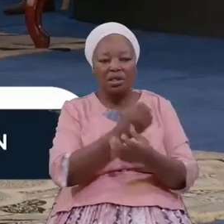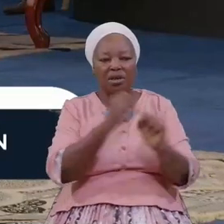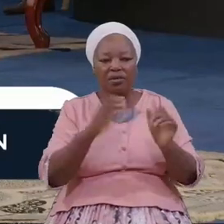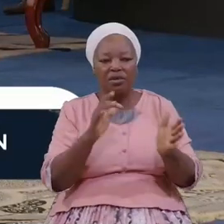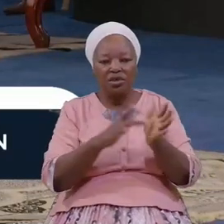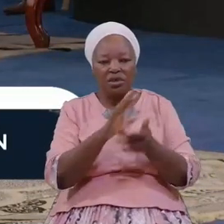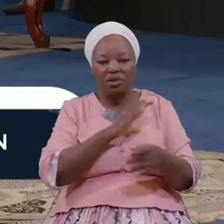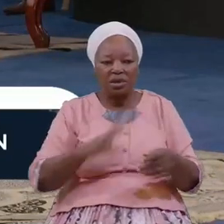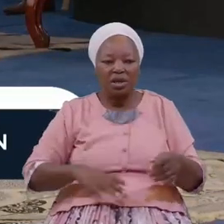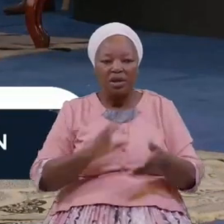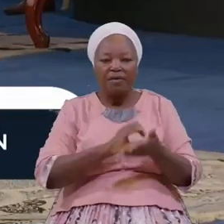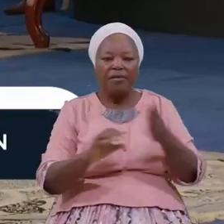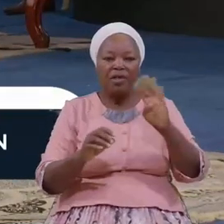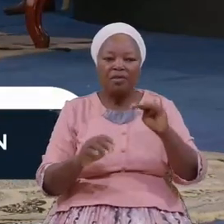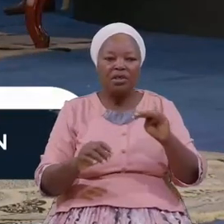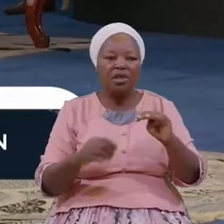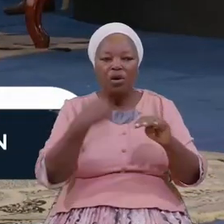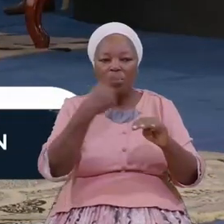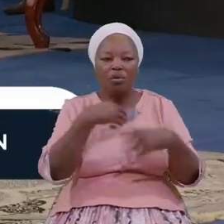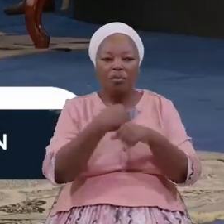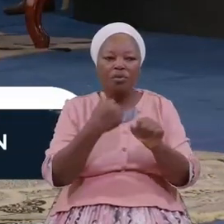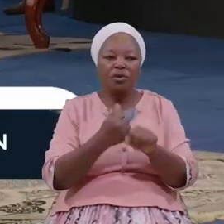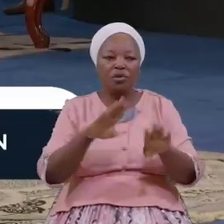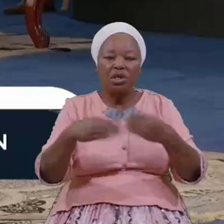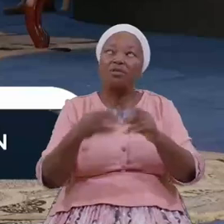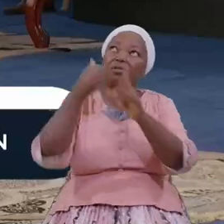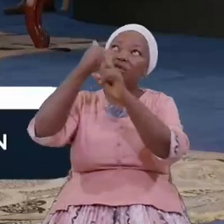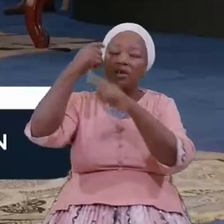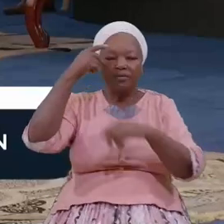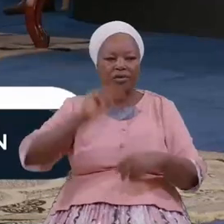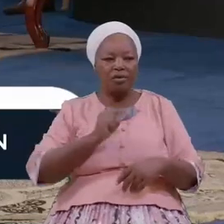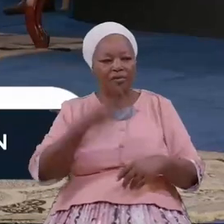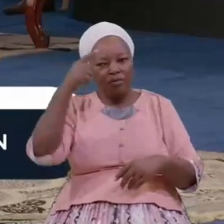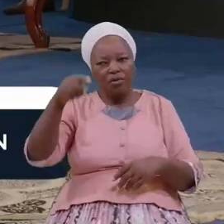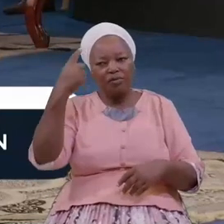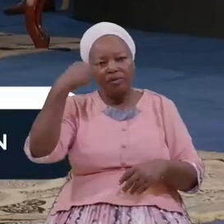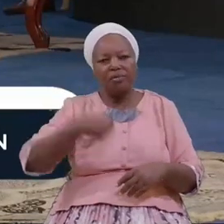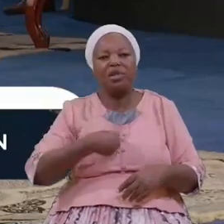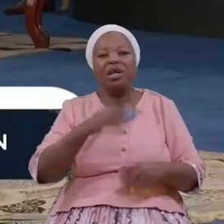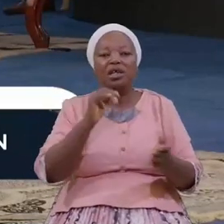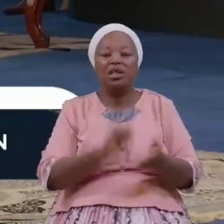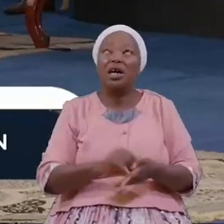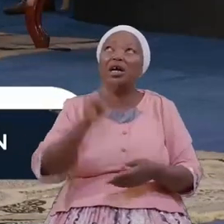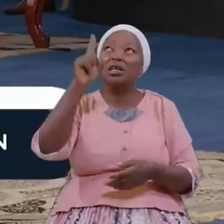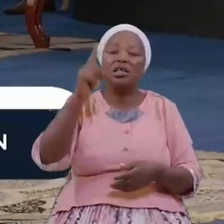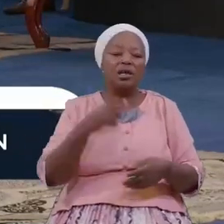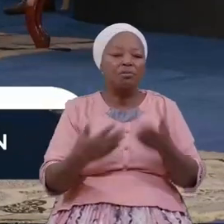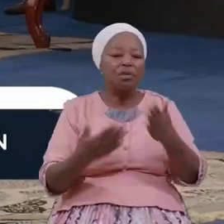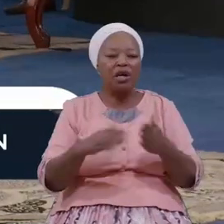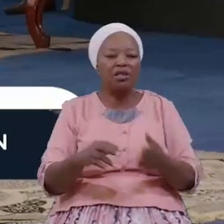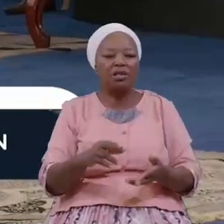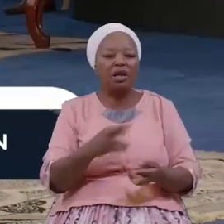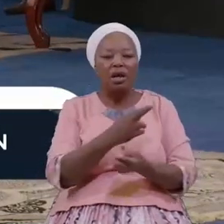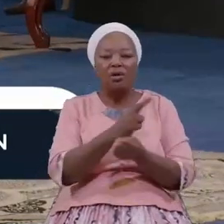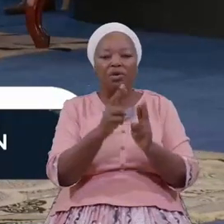14. Qui s'est donné lui-même pour nous, pour vous, pour toi, pour moi, afin de nous